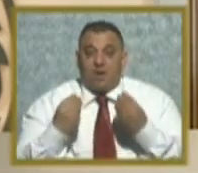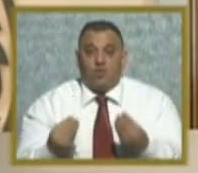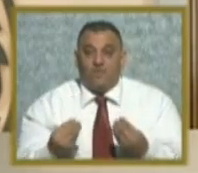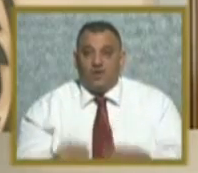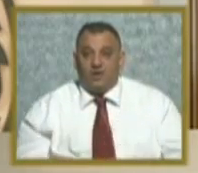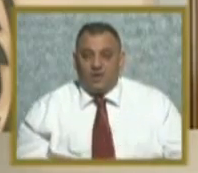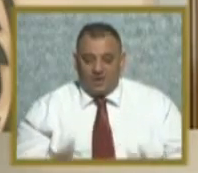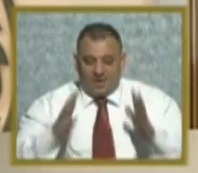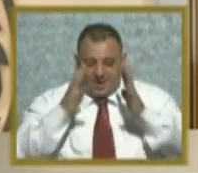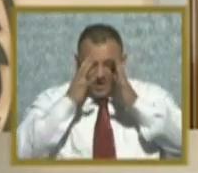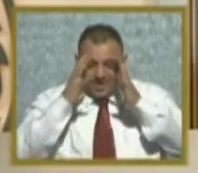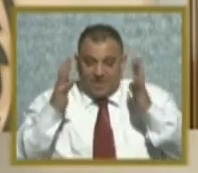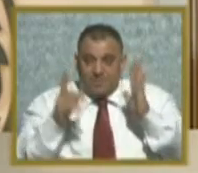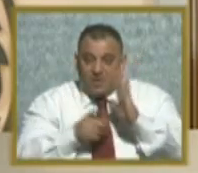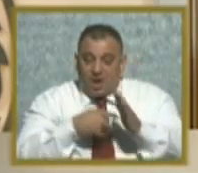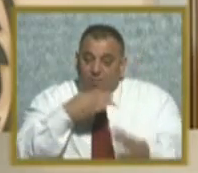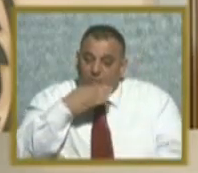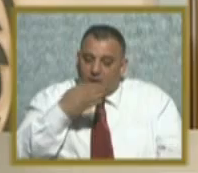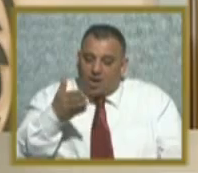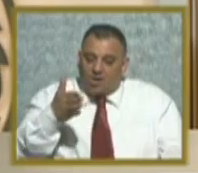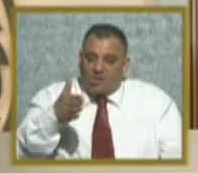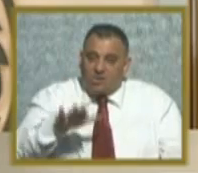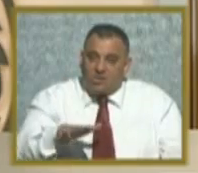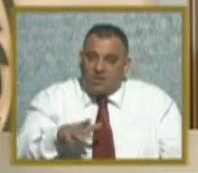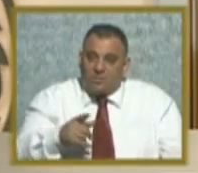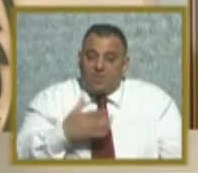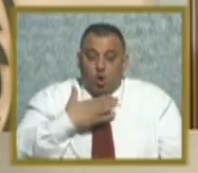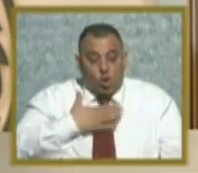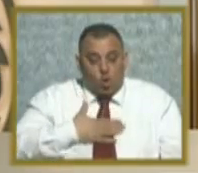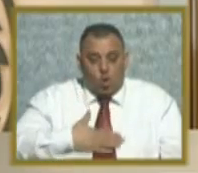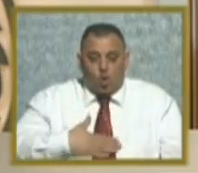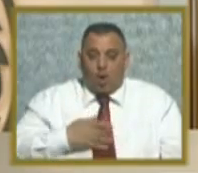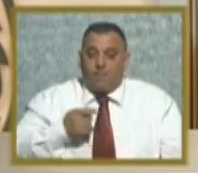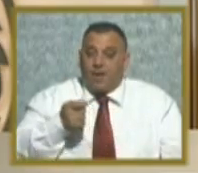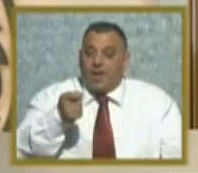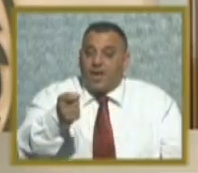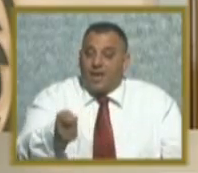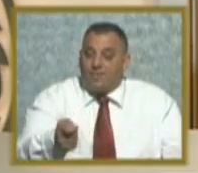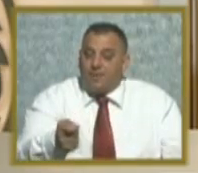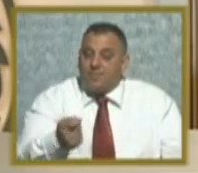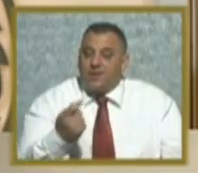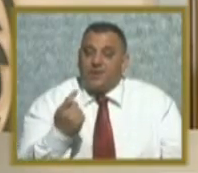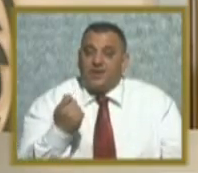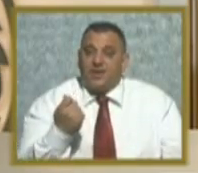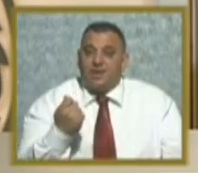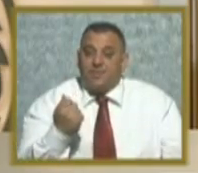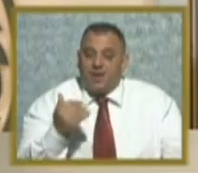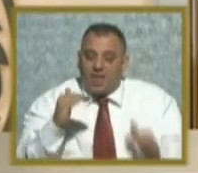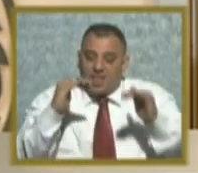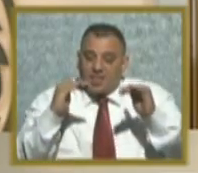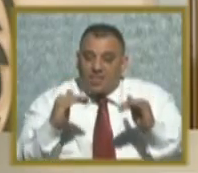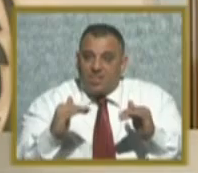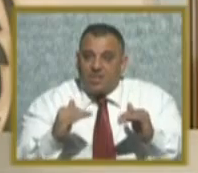فقالوا هؤلاء من اليتامى لأن أبوهم مات، فيستحب استحباب أن يعطوا من هذه التركة